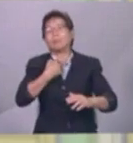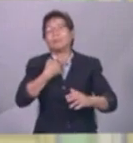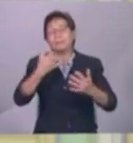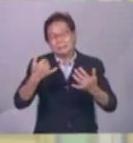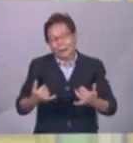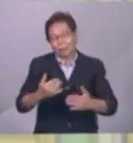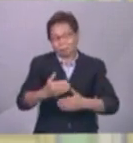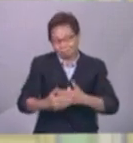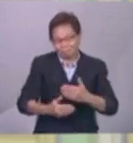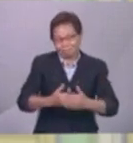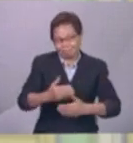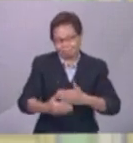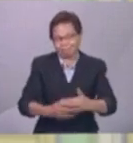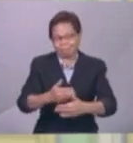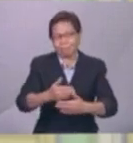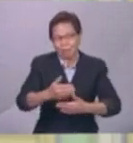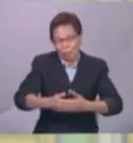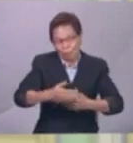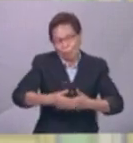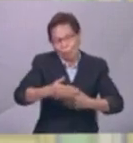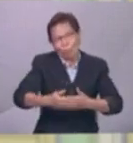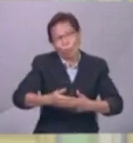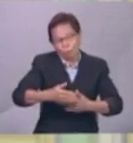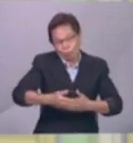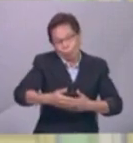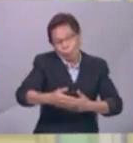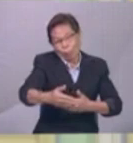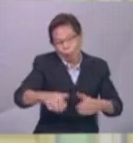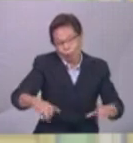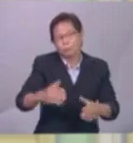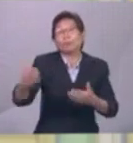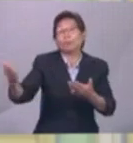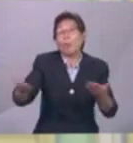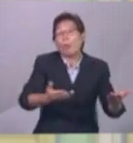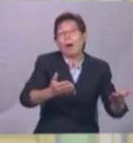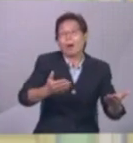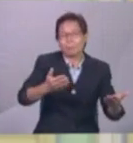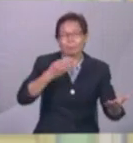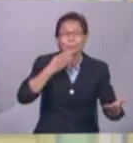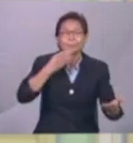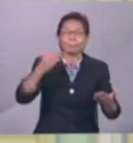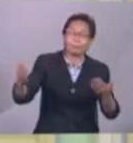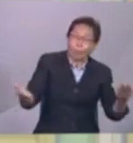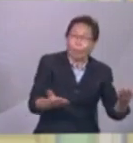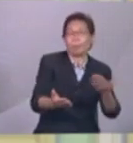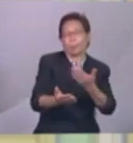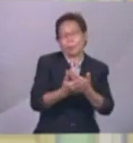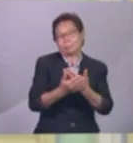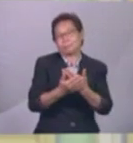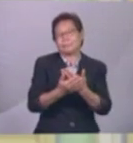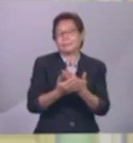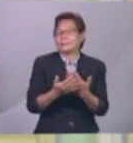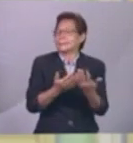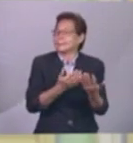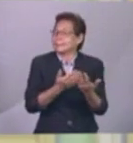Yes dan di lakukan untuk kita bawa pulang Mereka walaupun manapun kepada pelajar-pelajar